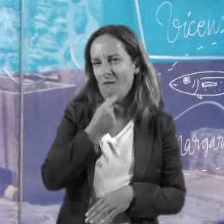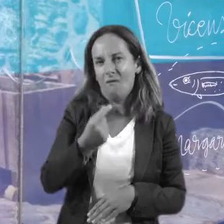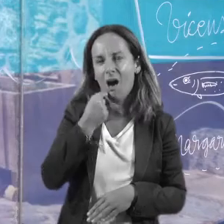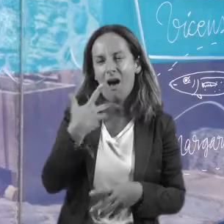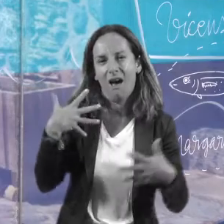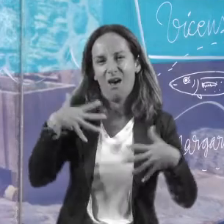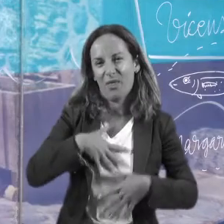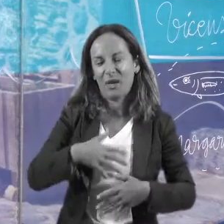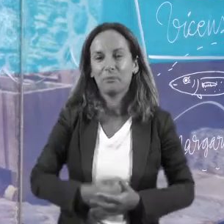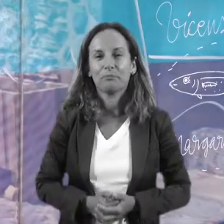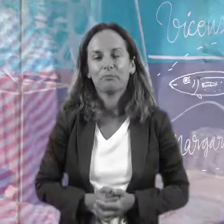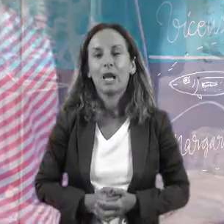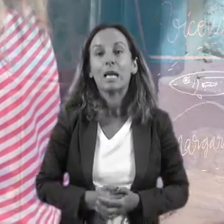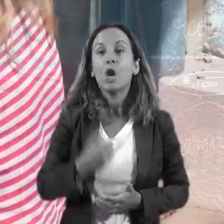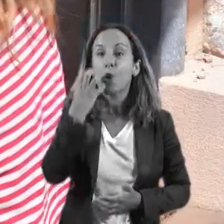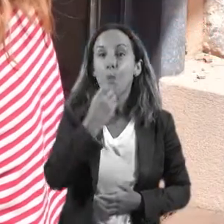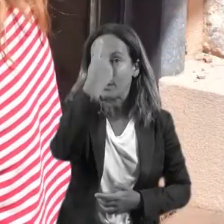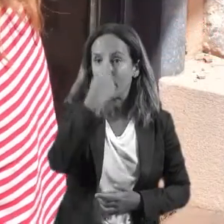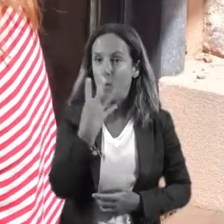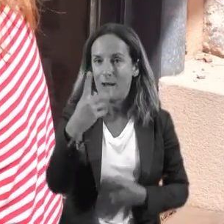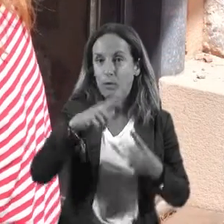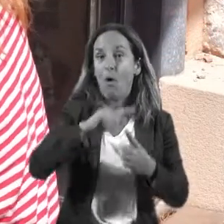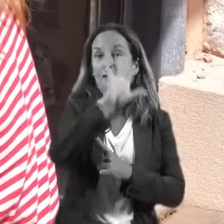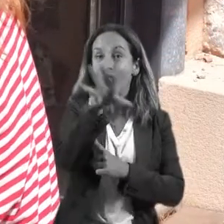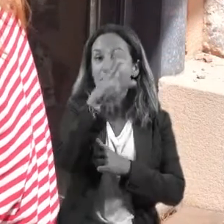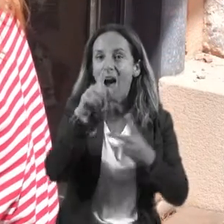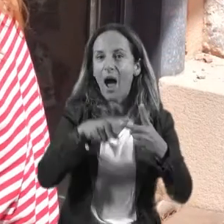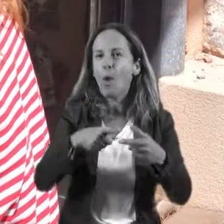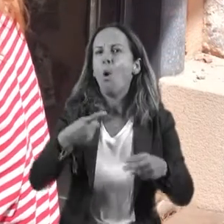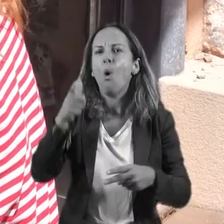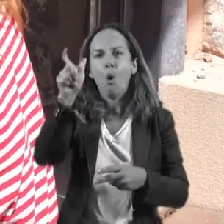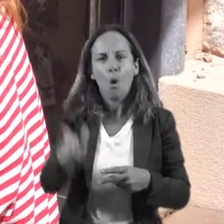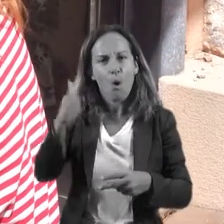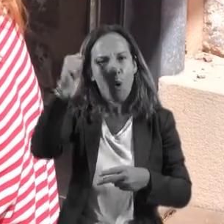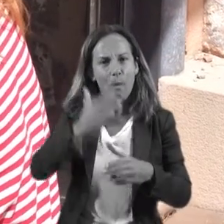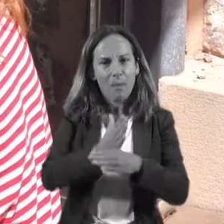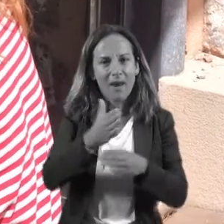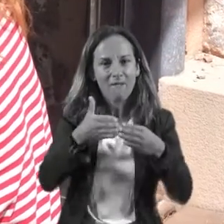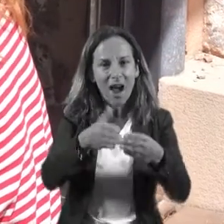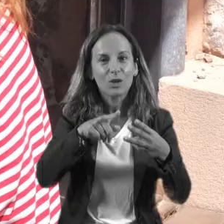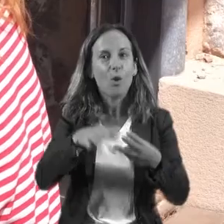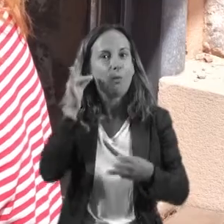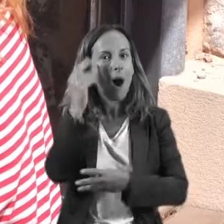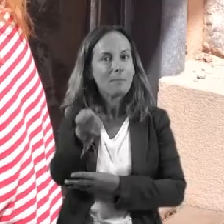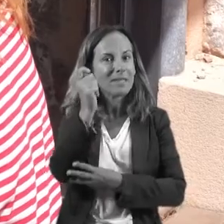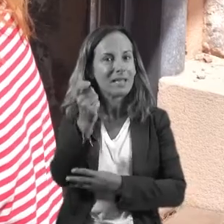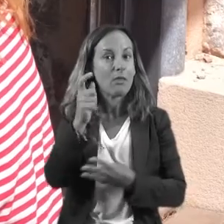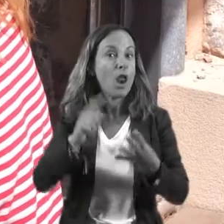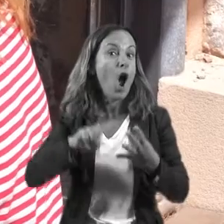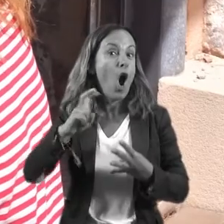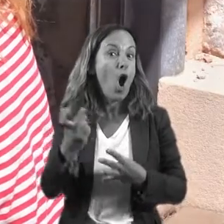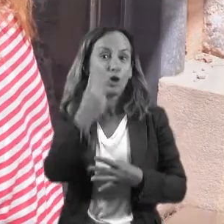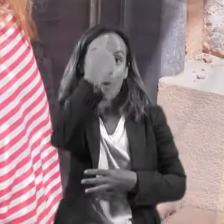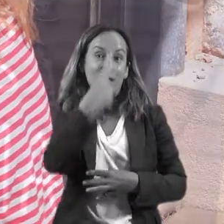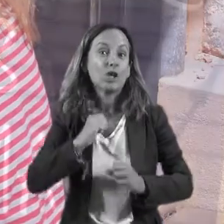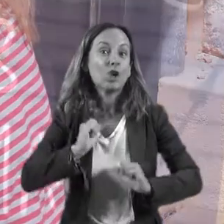Es fa l'esport de Sòlia, una estrella que és la mestra baixa, una Marina que és la pescadora, amb el seu gos un fenoll, i una Margarit, que és un